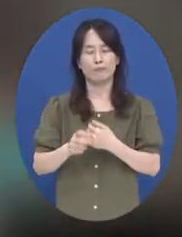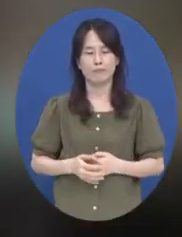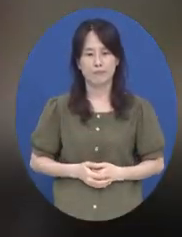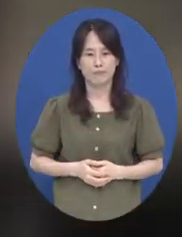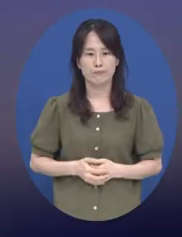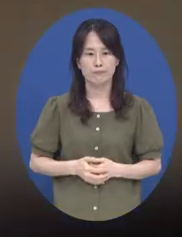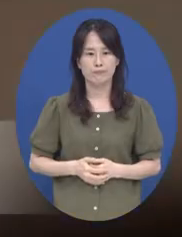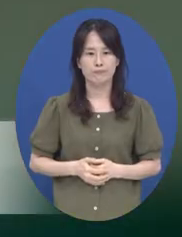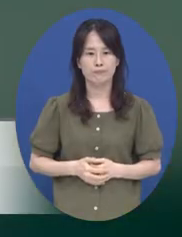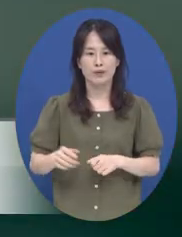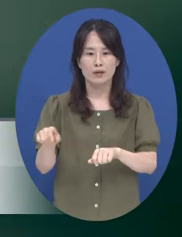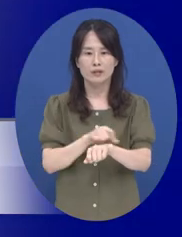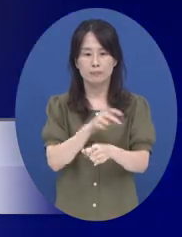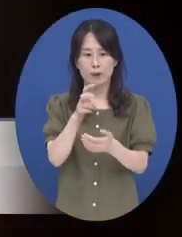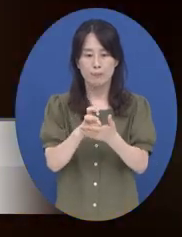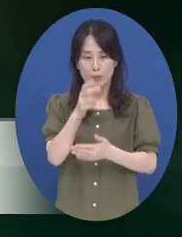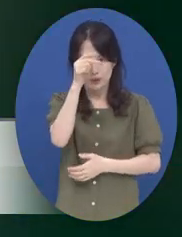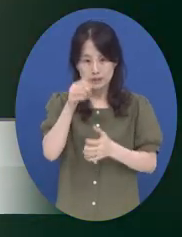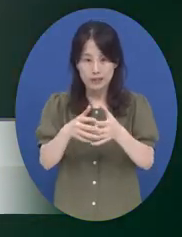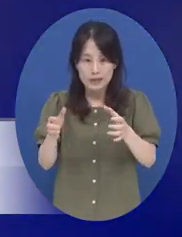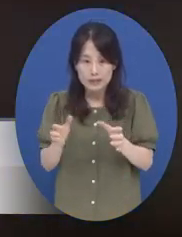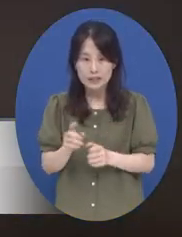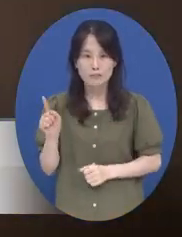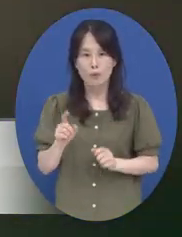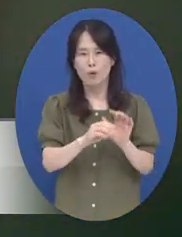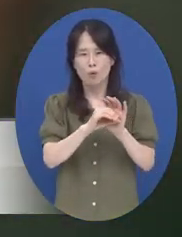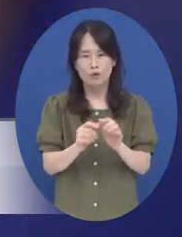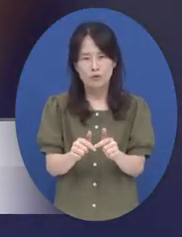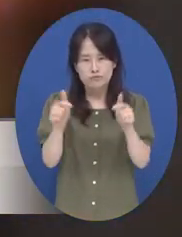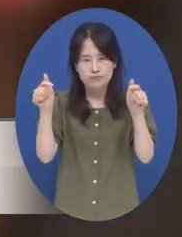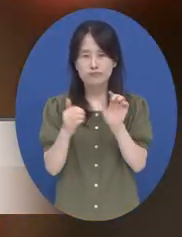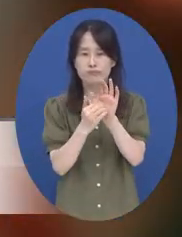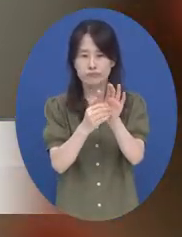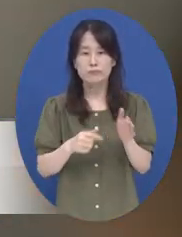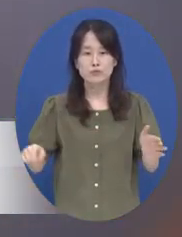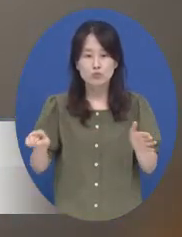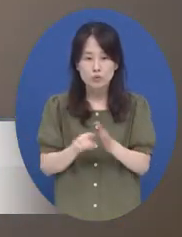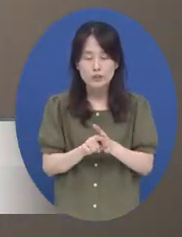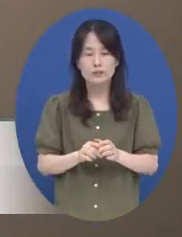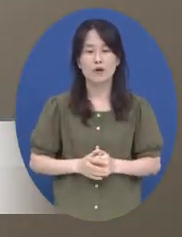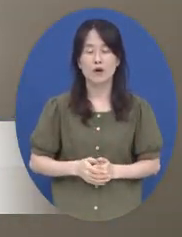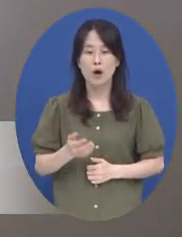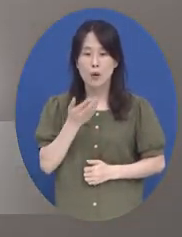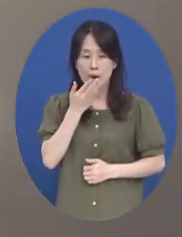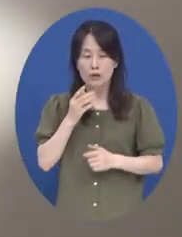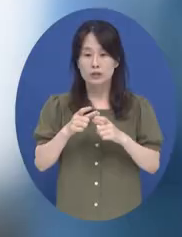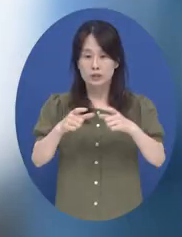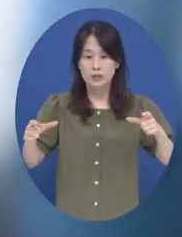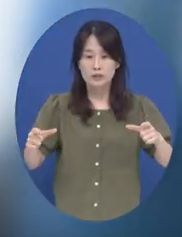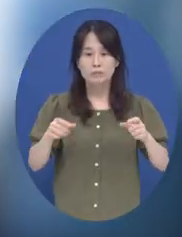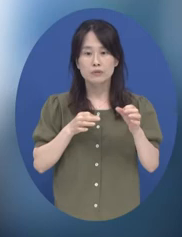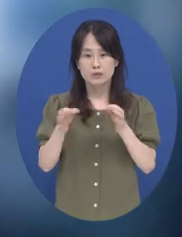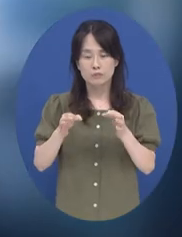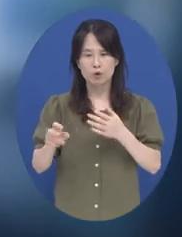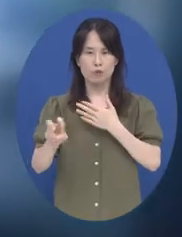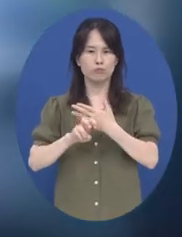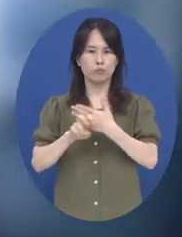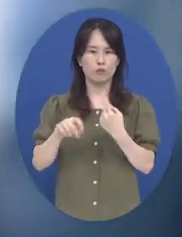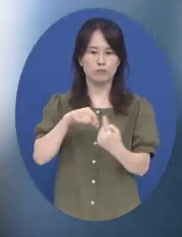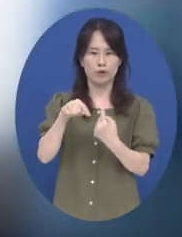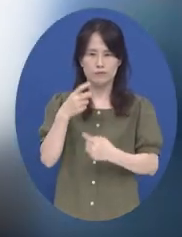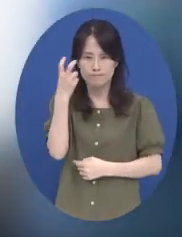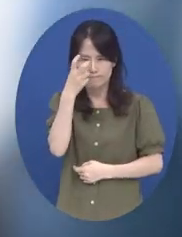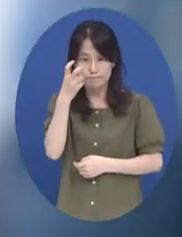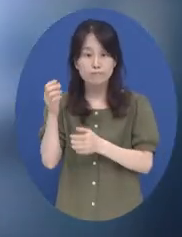불법입니다. 경기도 특별사법경찰단이 코로나19 확산을 막기 위해 도내 일반 음식점의 불법